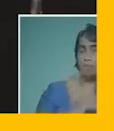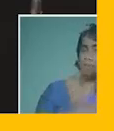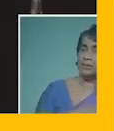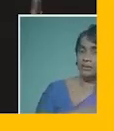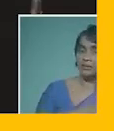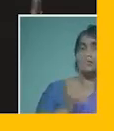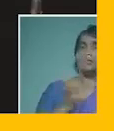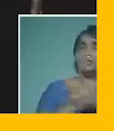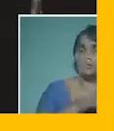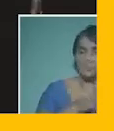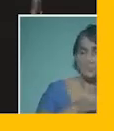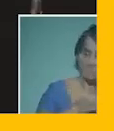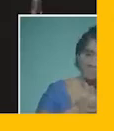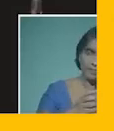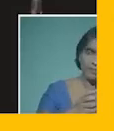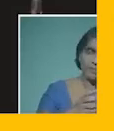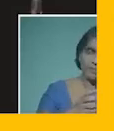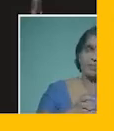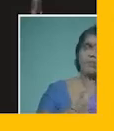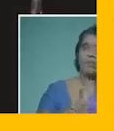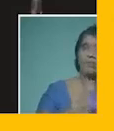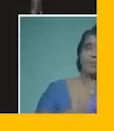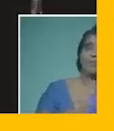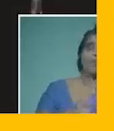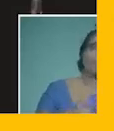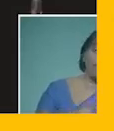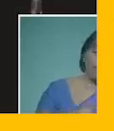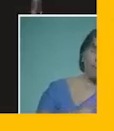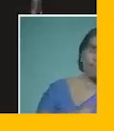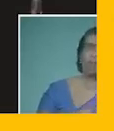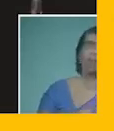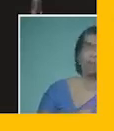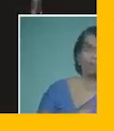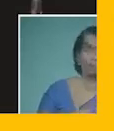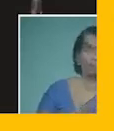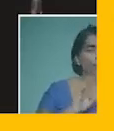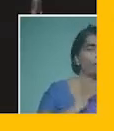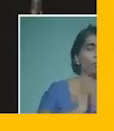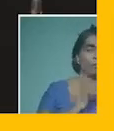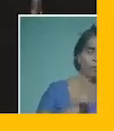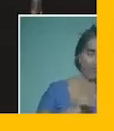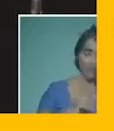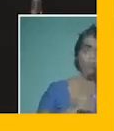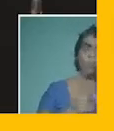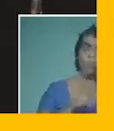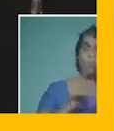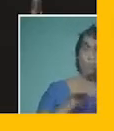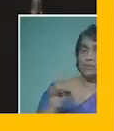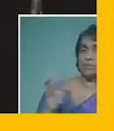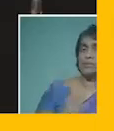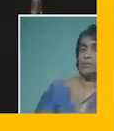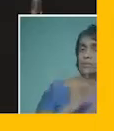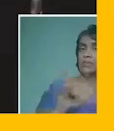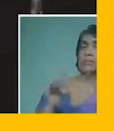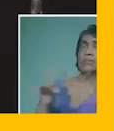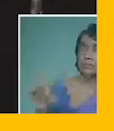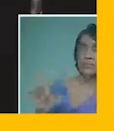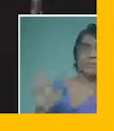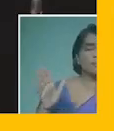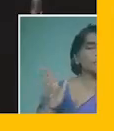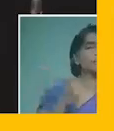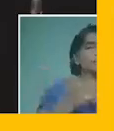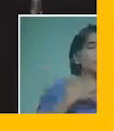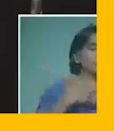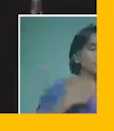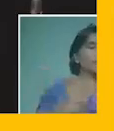සිටින අතරේ රනිල් පුංචි උදාහරණයක් ගත්තා. අඟුලිමාලත් සිවුර ඇඳගෙන ඉන්න ගමන් තමයි බුදුන්ට විරුද්ධව කුමන්ත්‍රණය